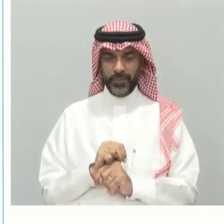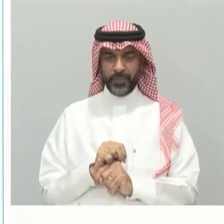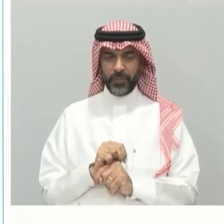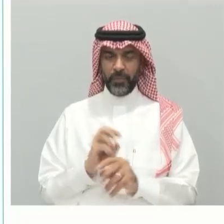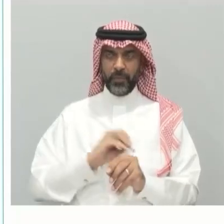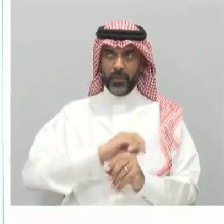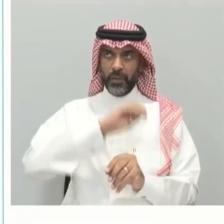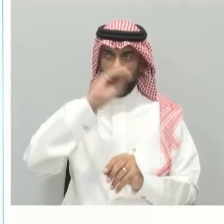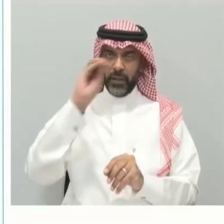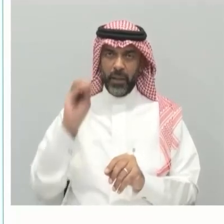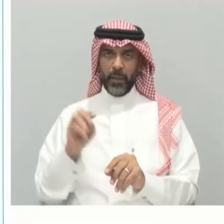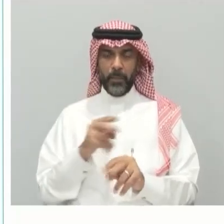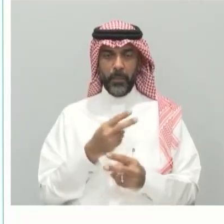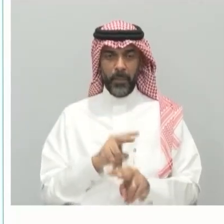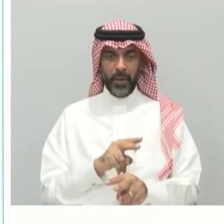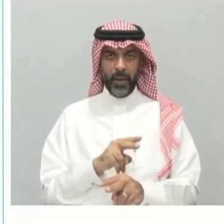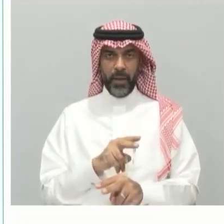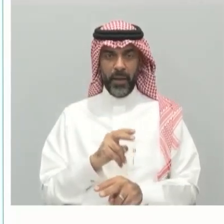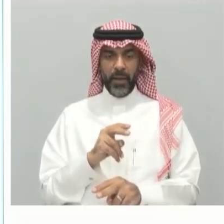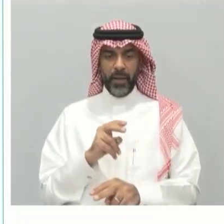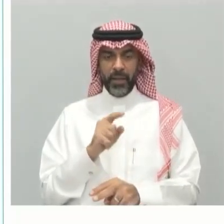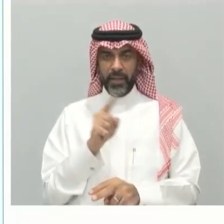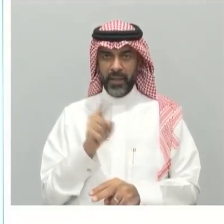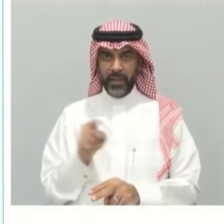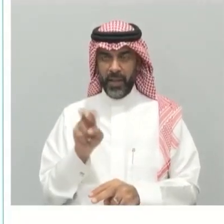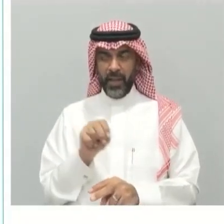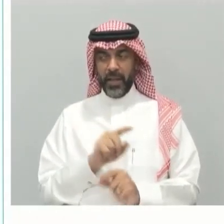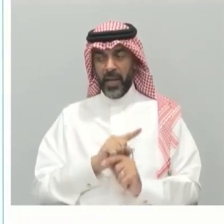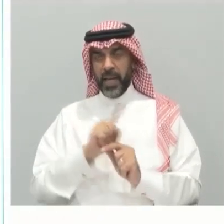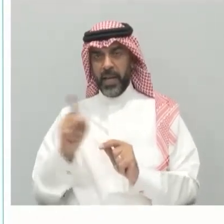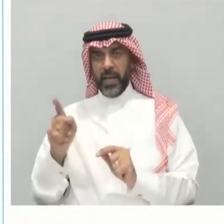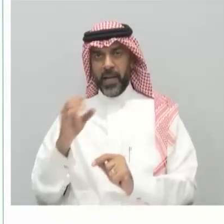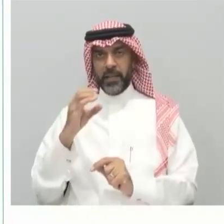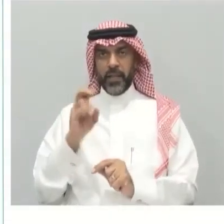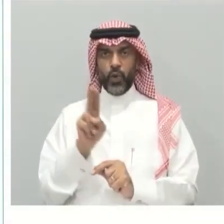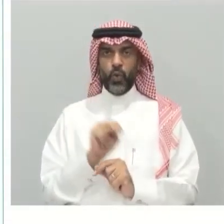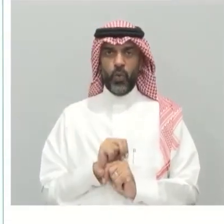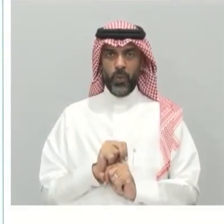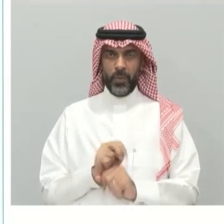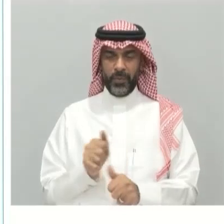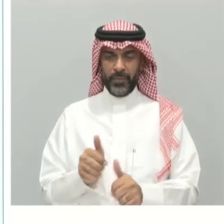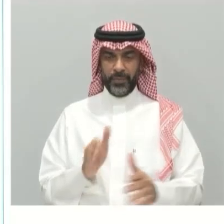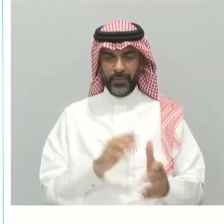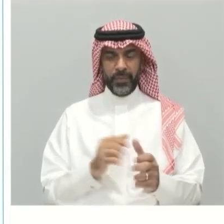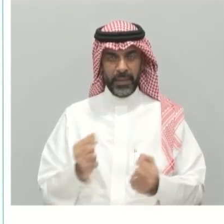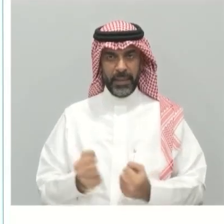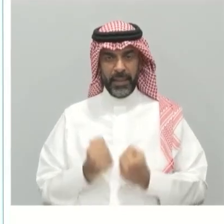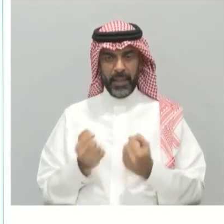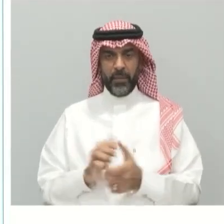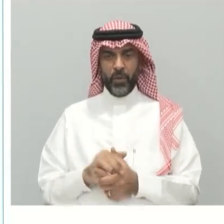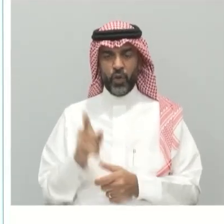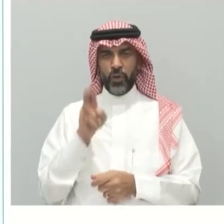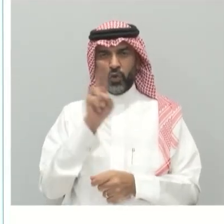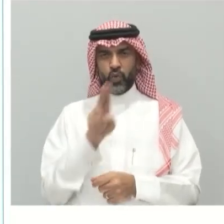الكترونات من النحاس عفوا من الخارصين الى ايش الى النحاس تدريب ما